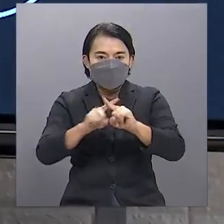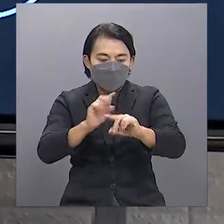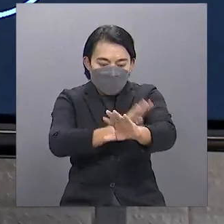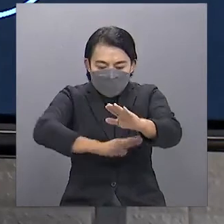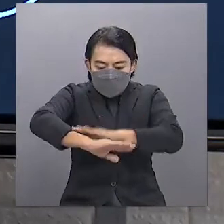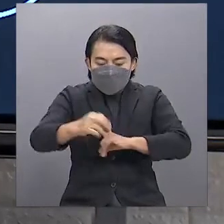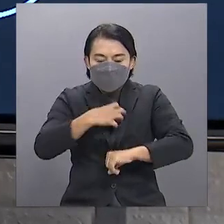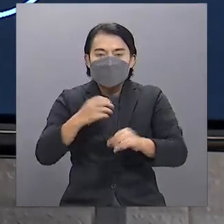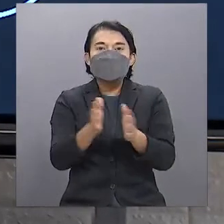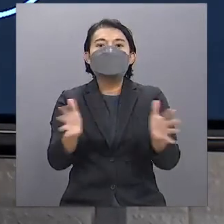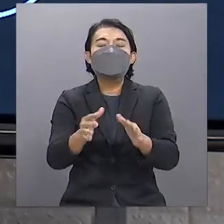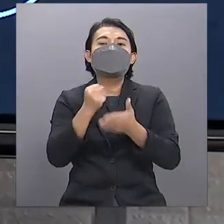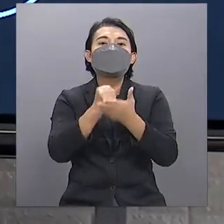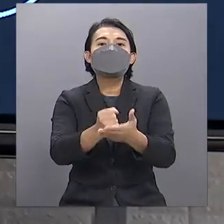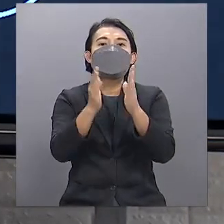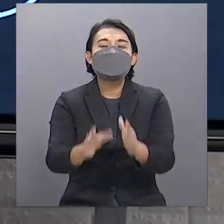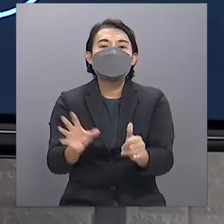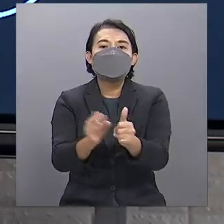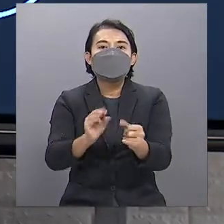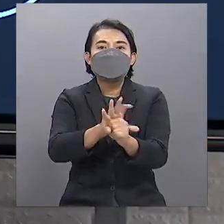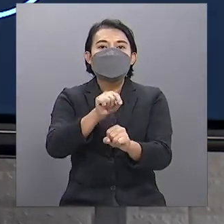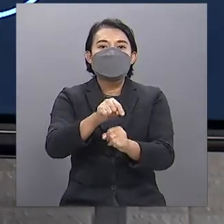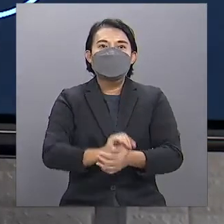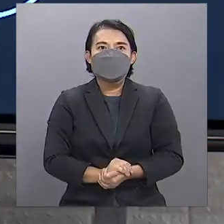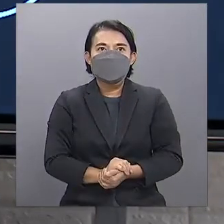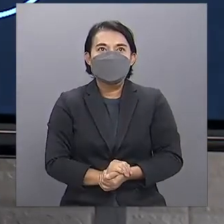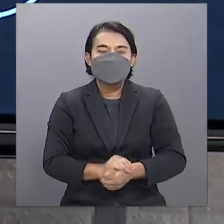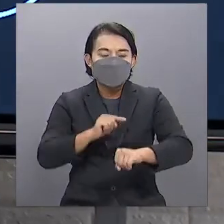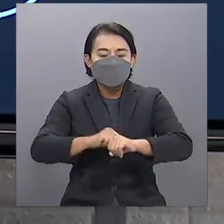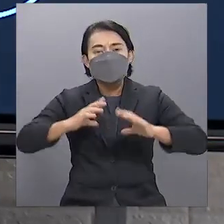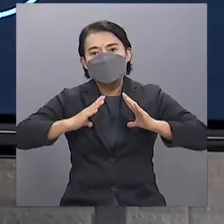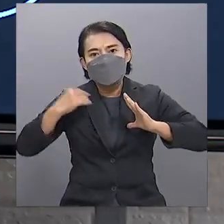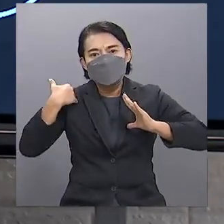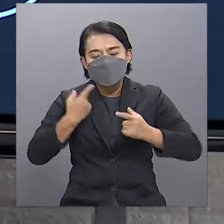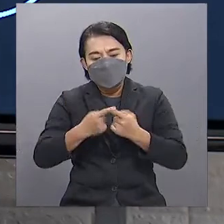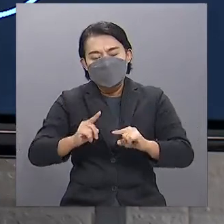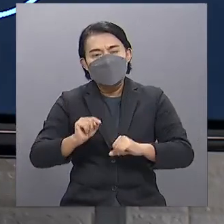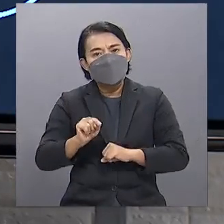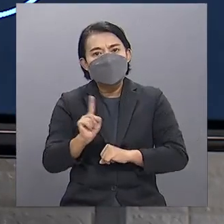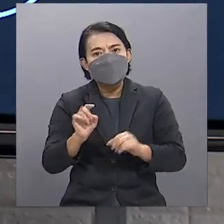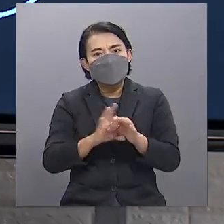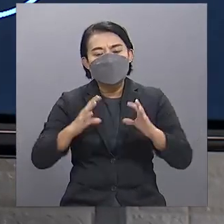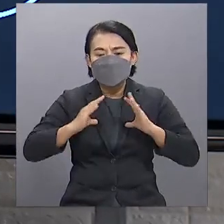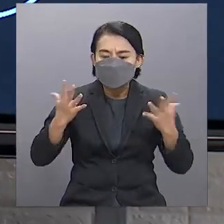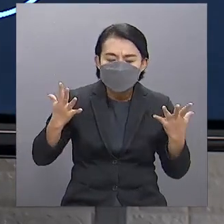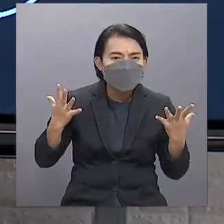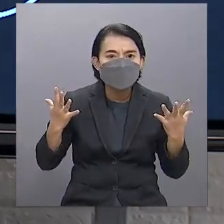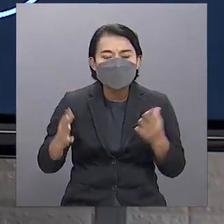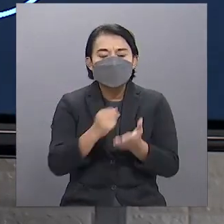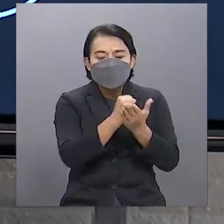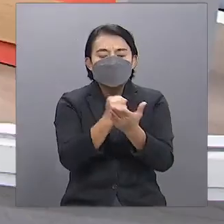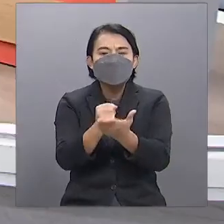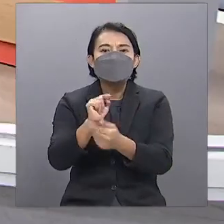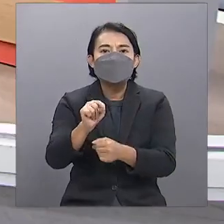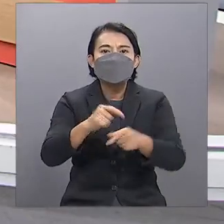อย่างทเห็นใคลิไปเมื่อกี้ว่าแ้เขามีเวลาพักแต่เขากไม่พักอาหาษาที่จะมาช่วยเหลอผู้คนในเวลาที่วิกิธแบบนี้orsch่